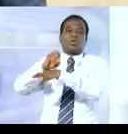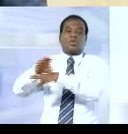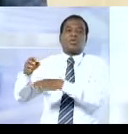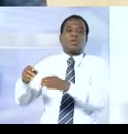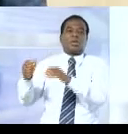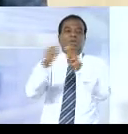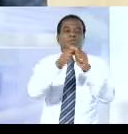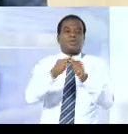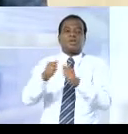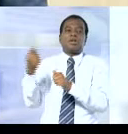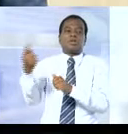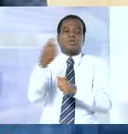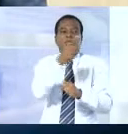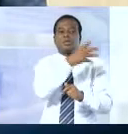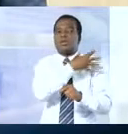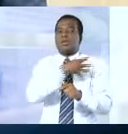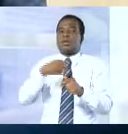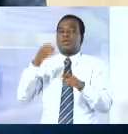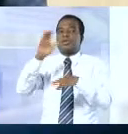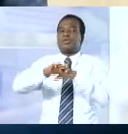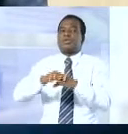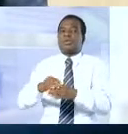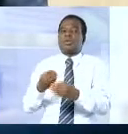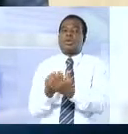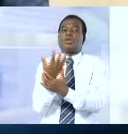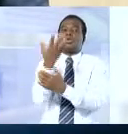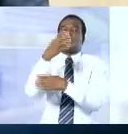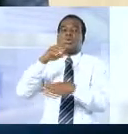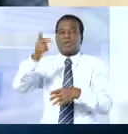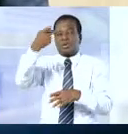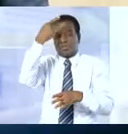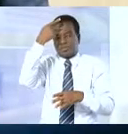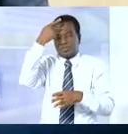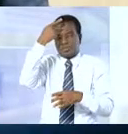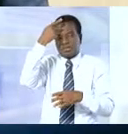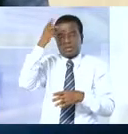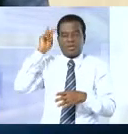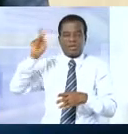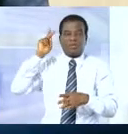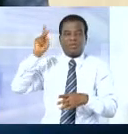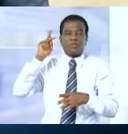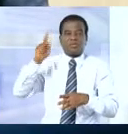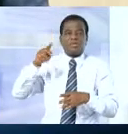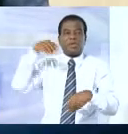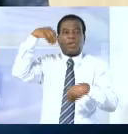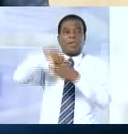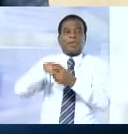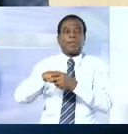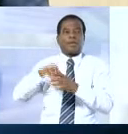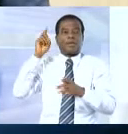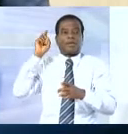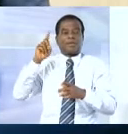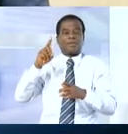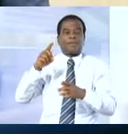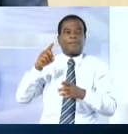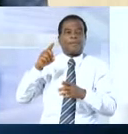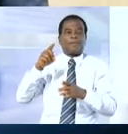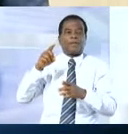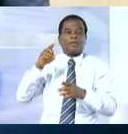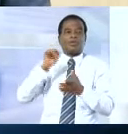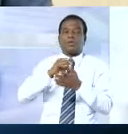mutuellement, notamment en matière d'évolution de la démocratie, je devrais dire d'enracinement de la démocratie.